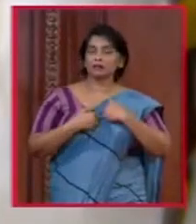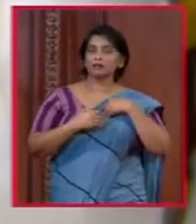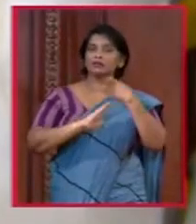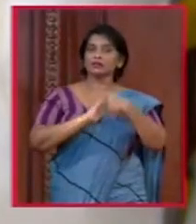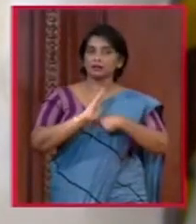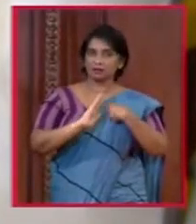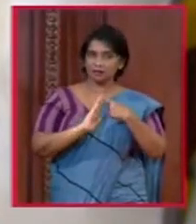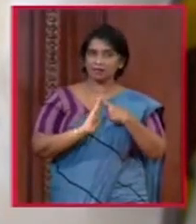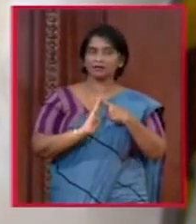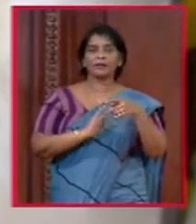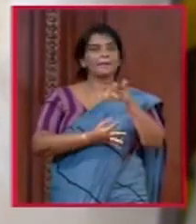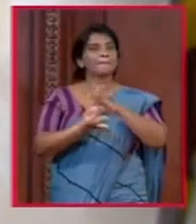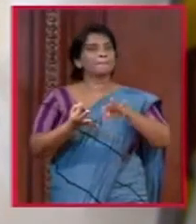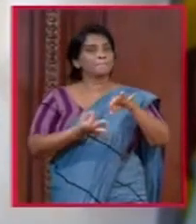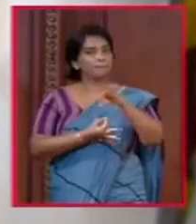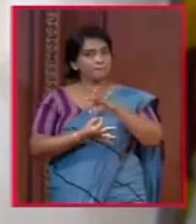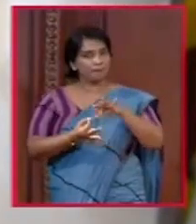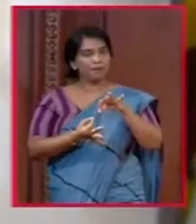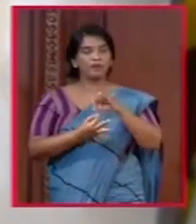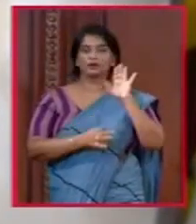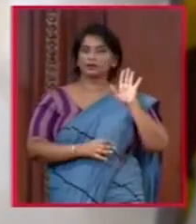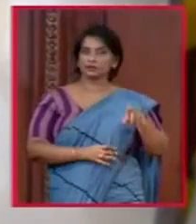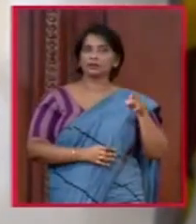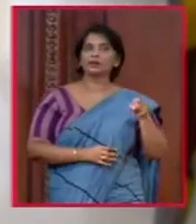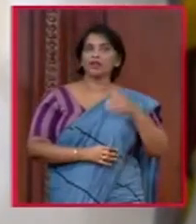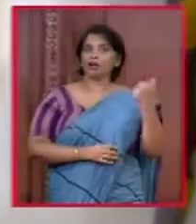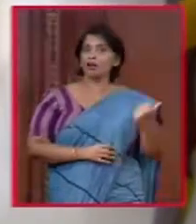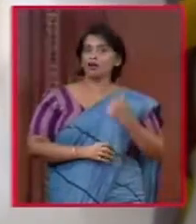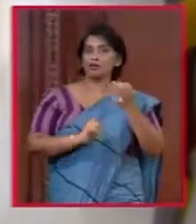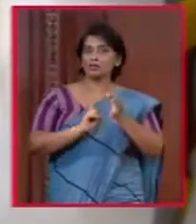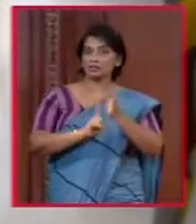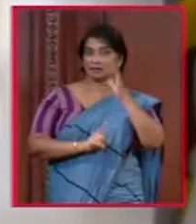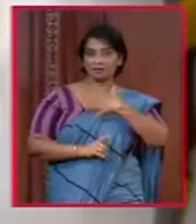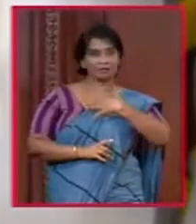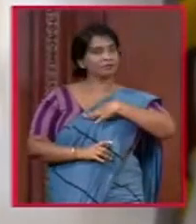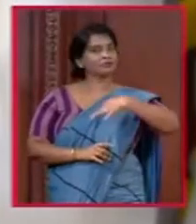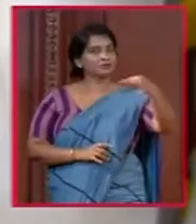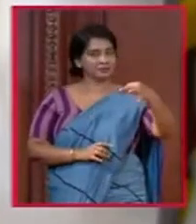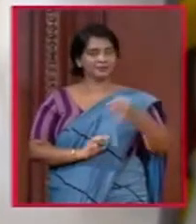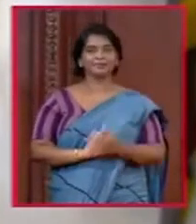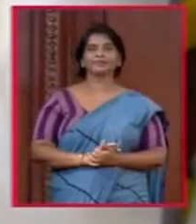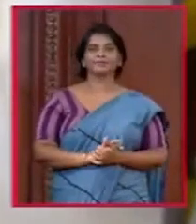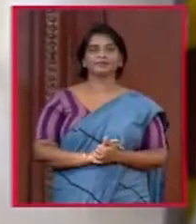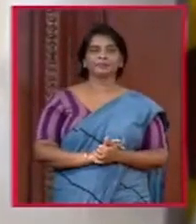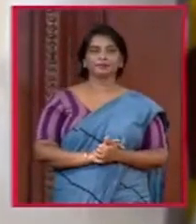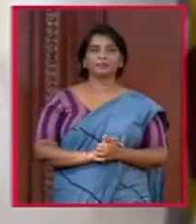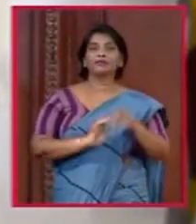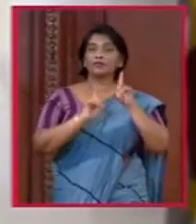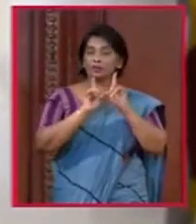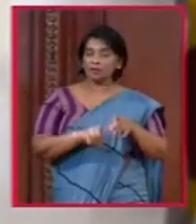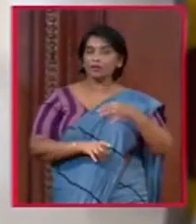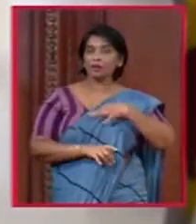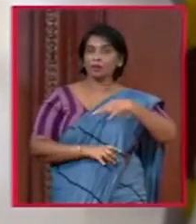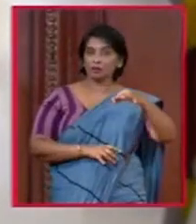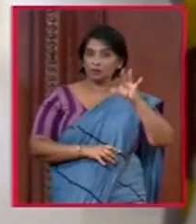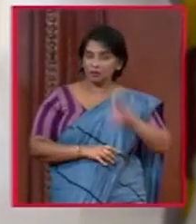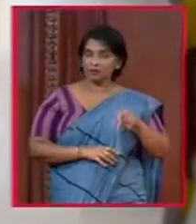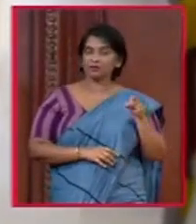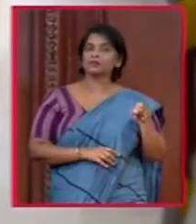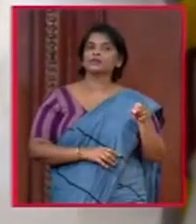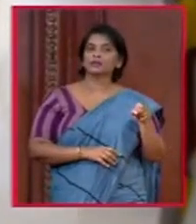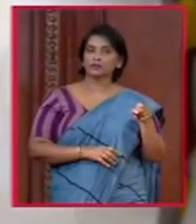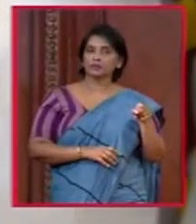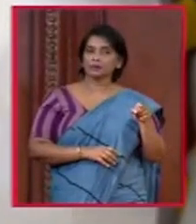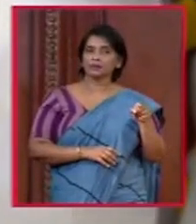අපේ රටේ ප්‍රජාතන්ත්‍රවාදී විසින් මාව ජනාධිපතිවරයට තෝරාපත් කරගෙන තිබෙනවා. ඒ තෝරාපත් කර ගැනීම